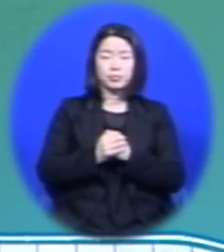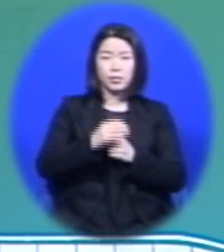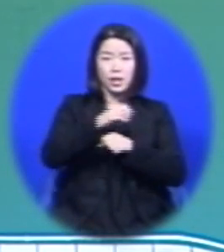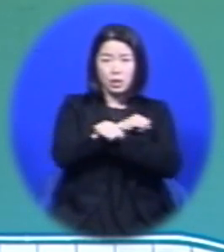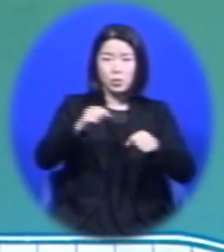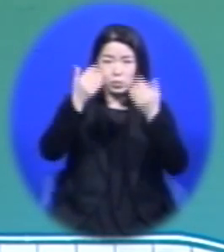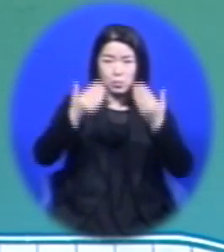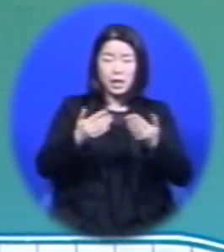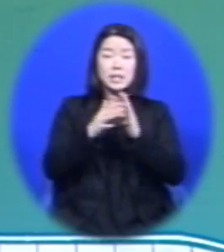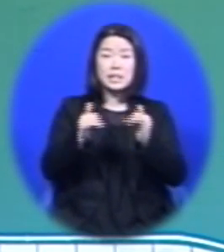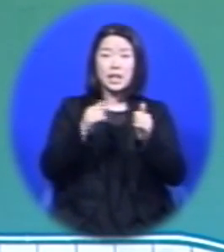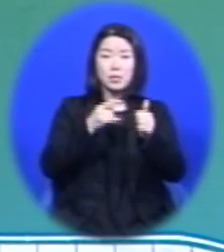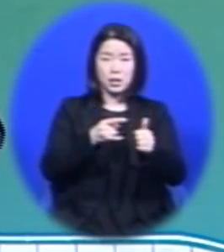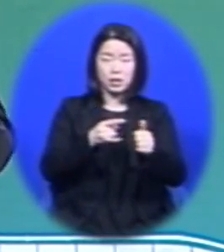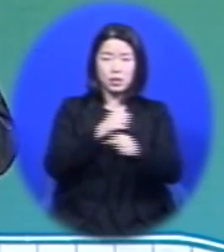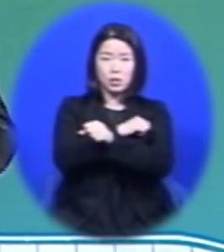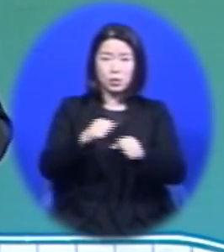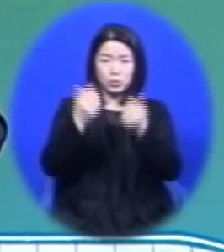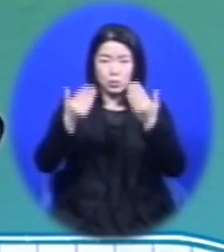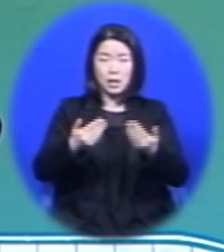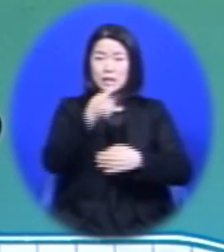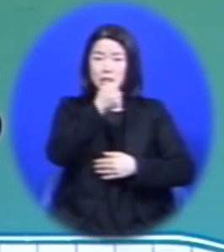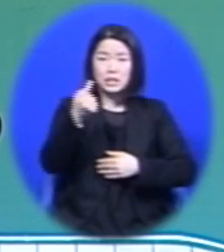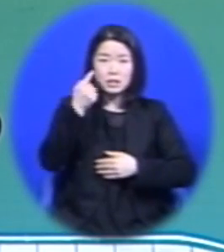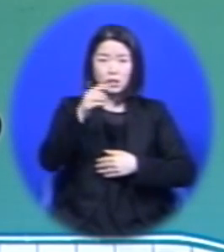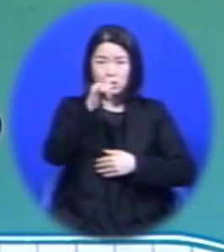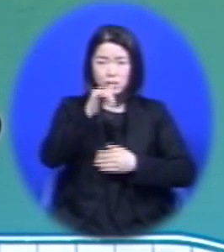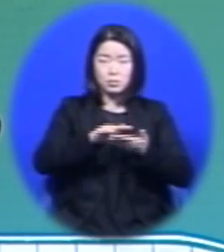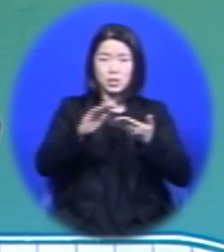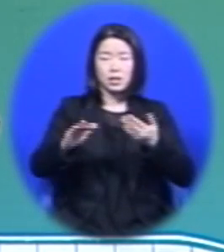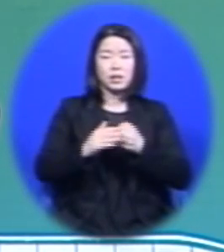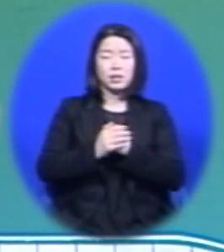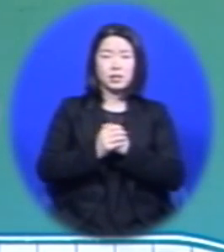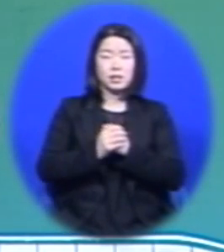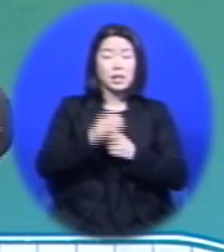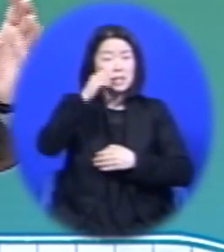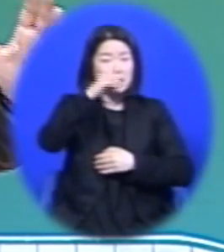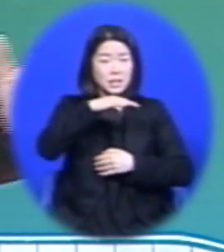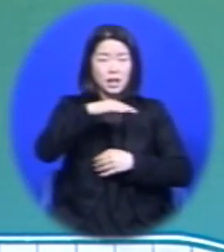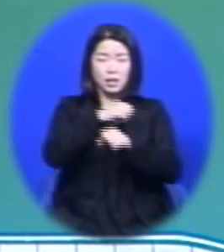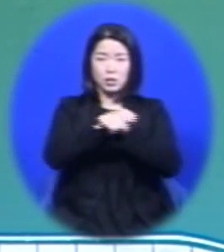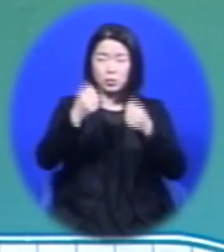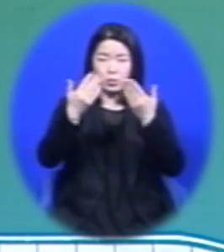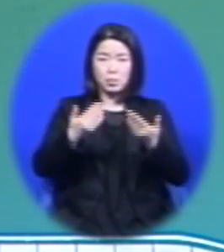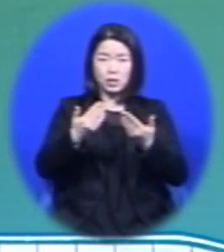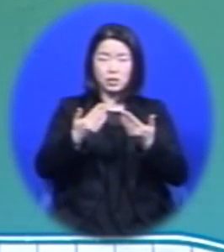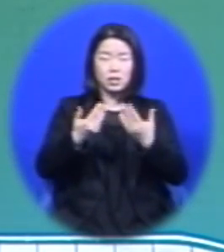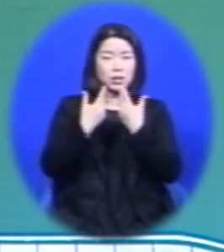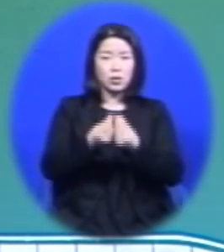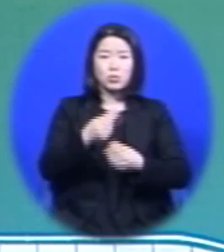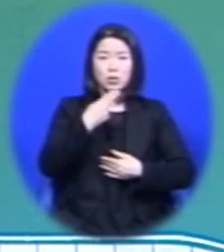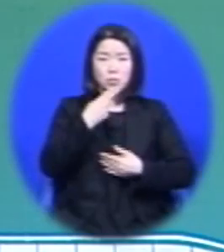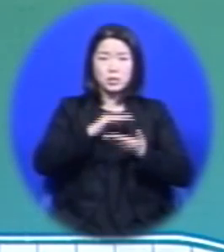용서 받은 사람에게는 용서 받은 증거가 있습니다. 그냥 용서 받은 경우는 없습니다.